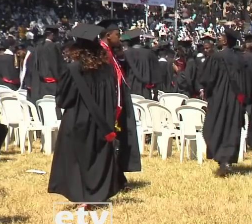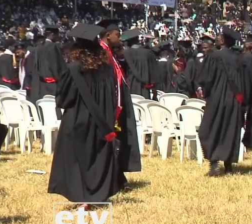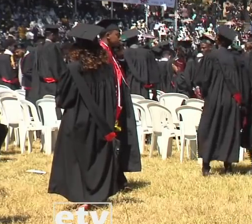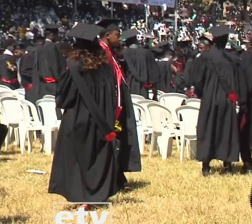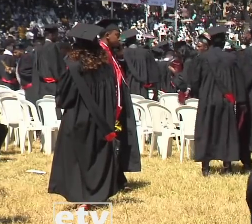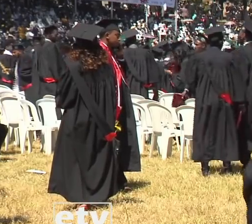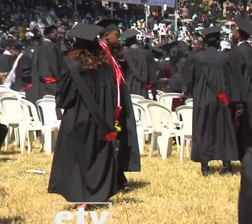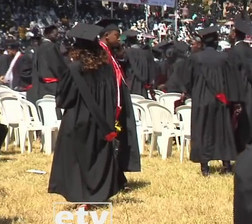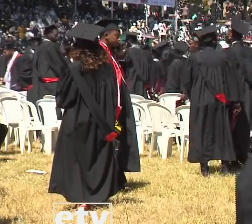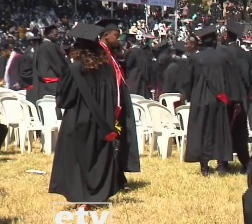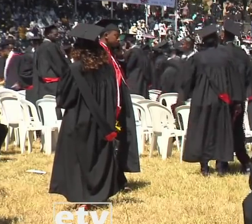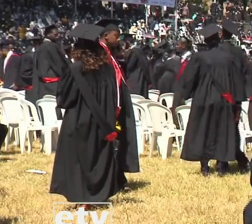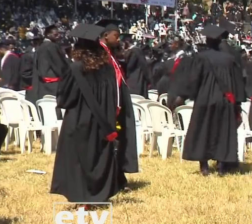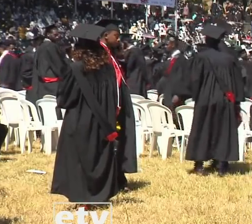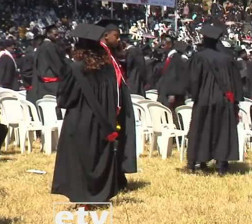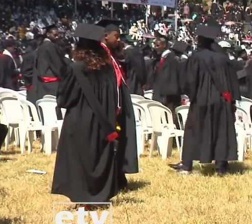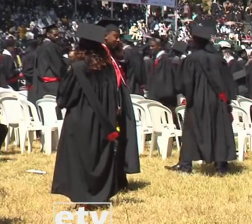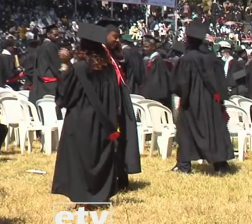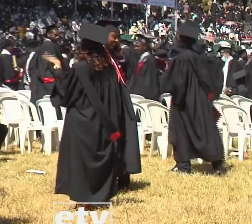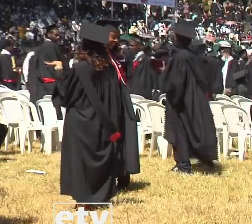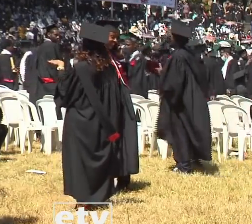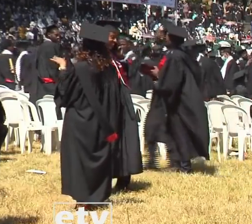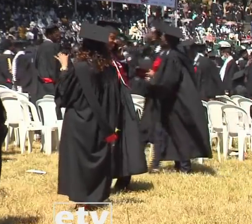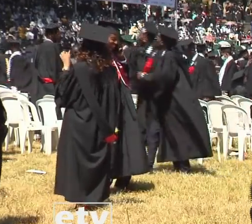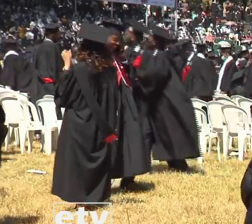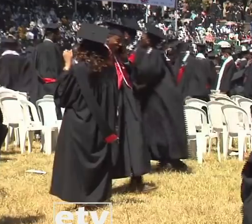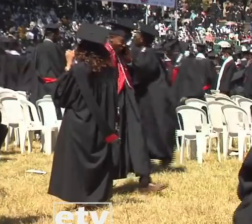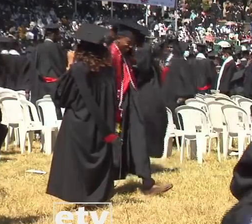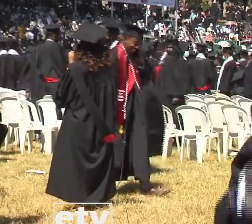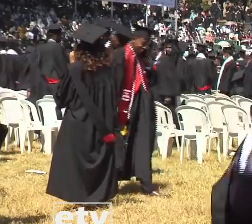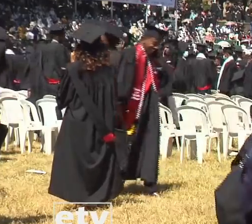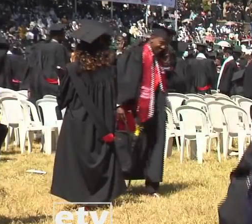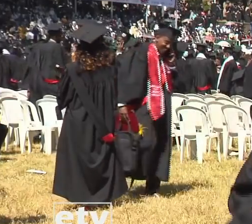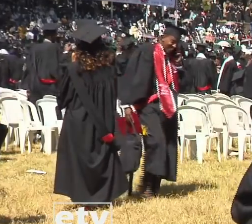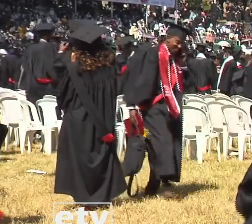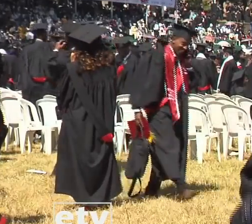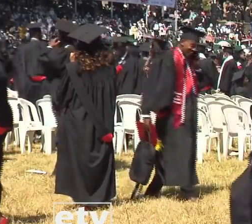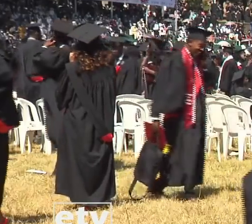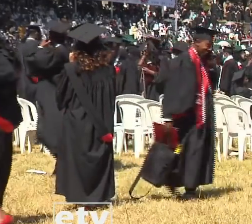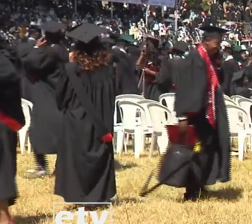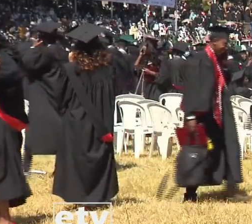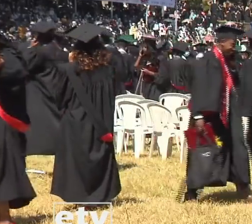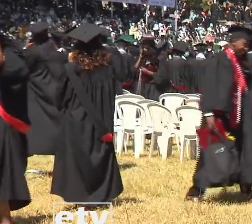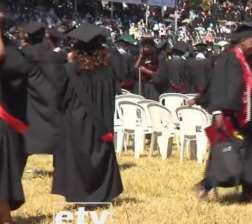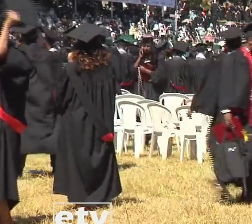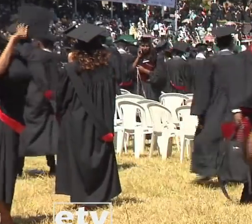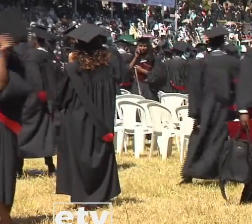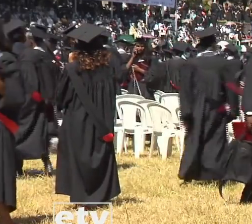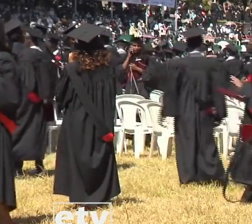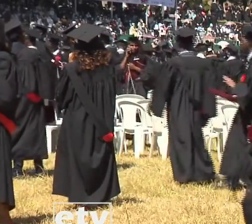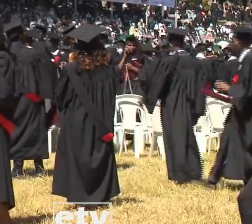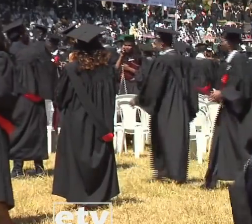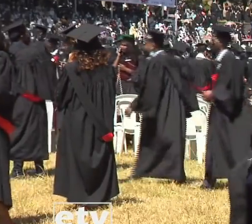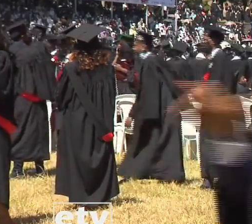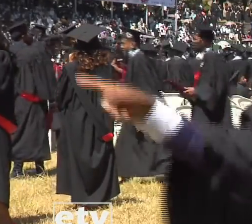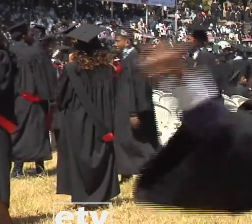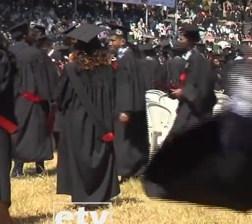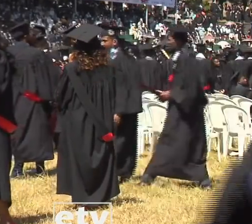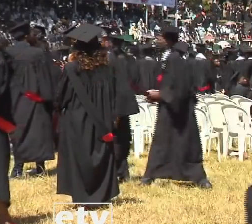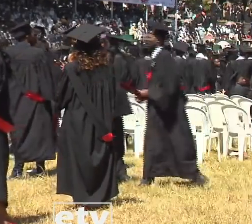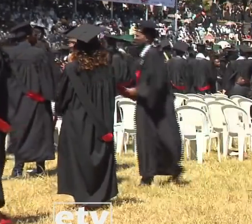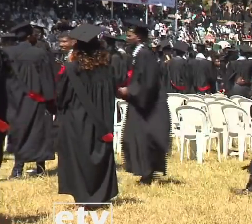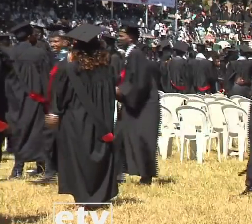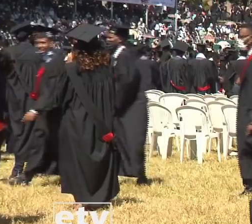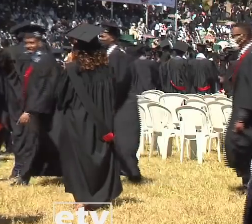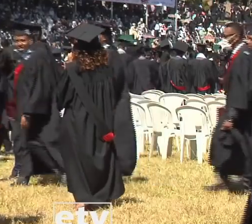ፕሮፌሰሮች በዚህ ያሉት ተቋማት በሙሉ በዩኒቨርስቲውና በኔት ከልብ አመሰግናለሁ ለዚች ቀን ያበቁኝ